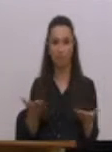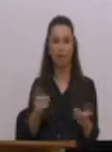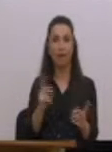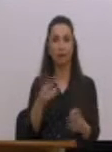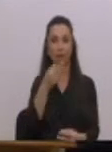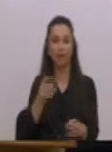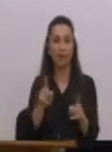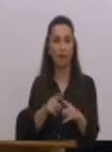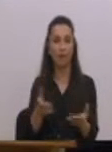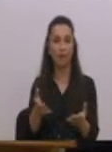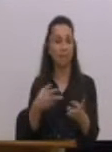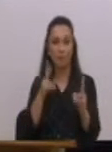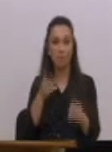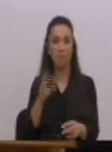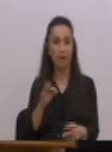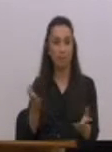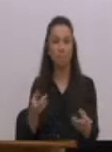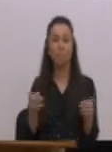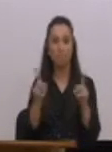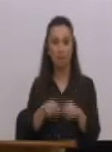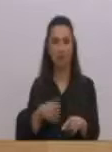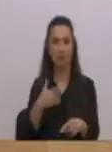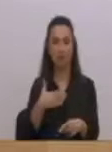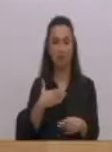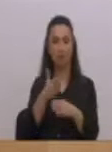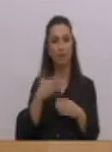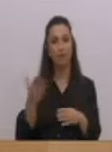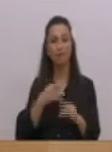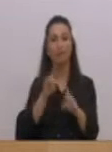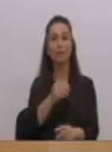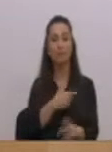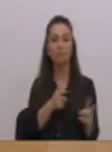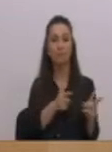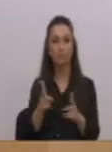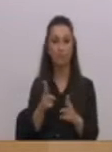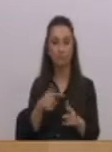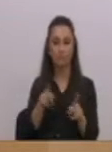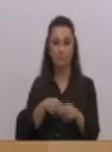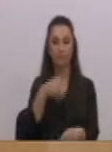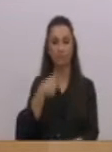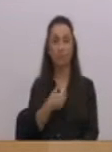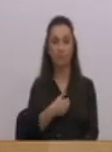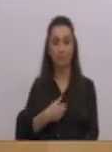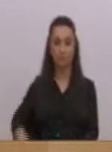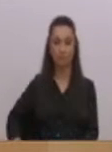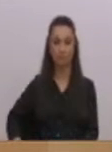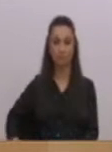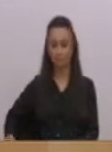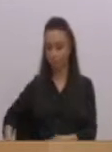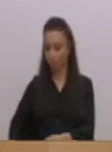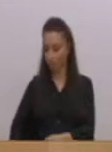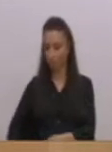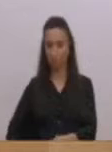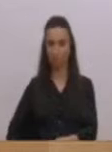უნდა თქვა ისეთ რომ გადაფარო არ ვიცი, მაგრამ მაინც ჩემი ნაწილი სათქმელი რაც ქონდა მომზადებული, მაინც ვიტყვი და მე მინდა იმ თემას შევეხო,